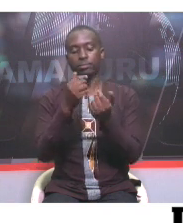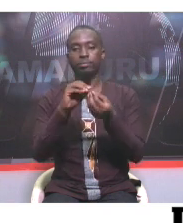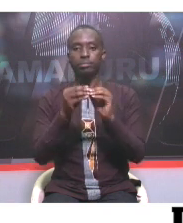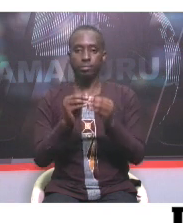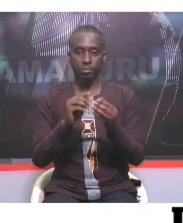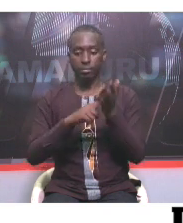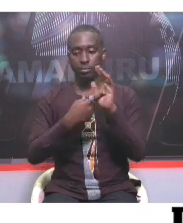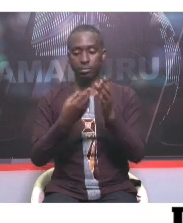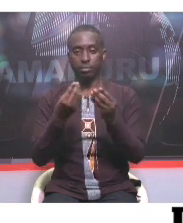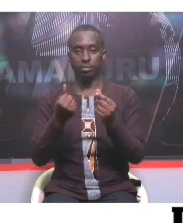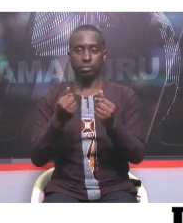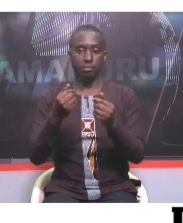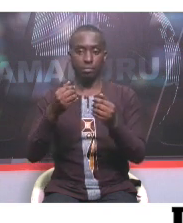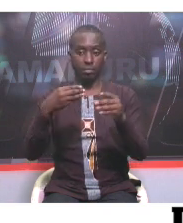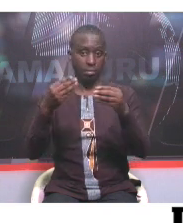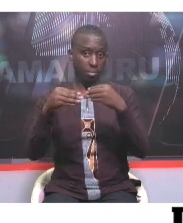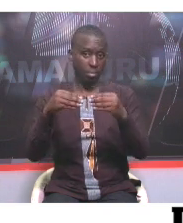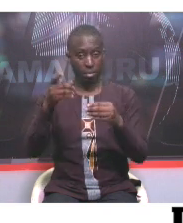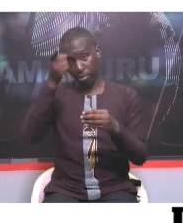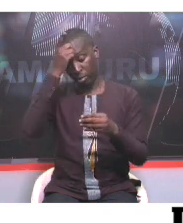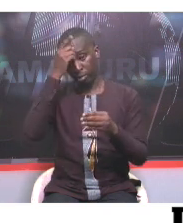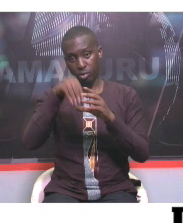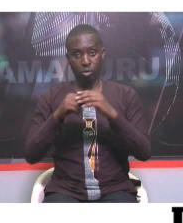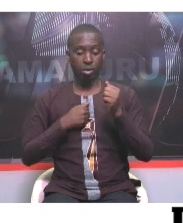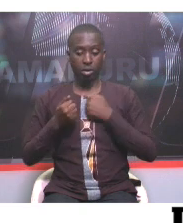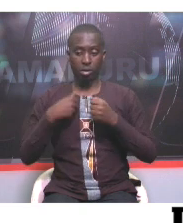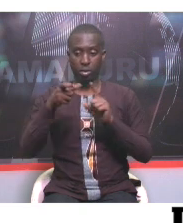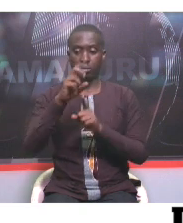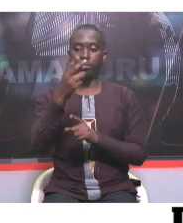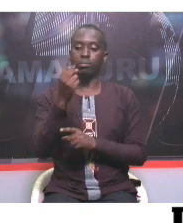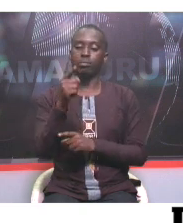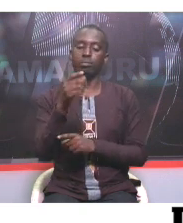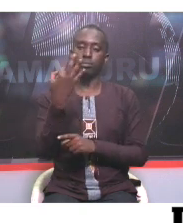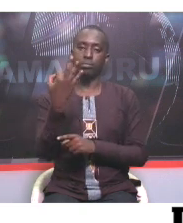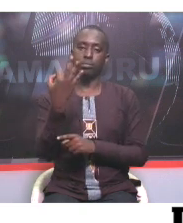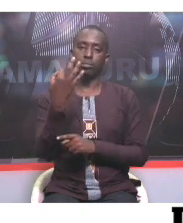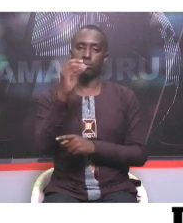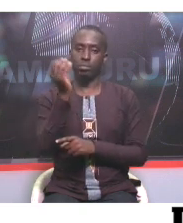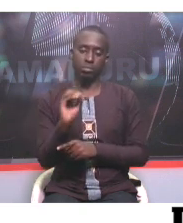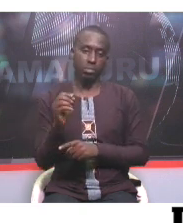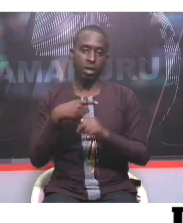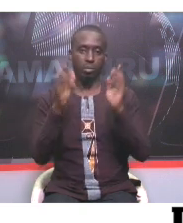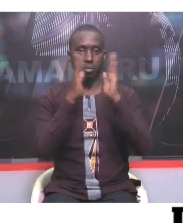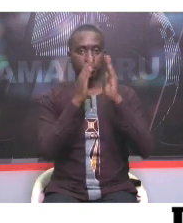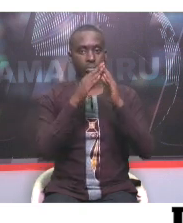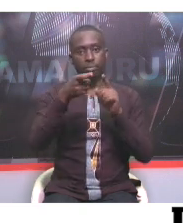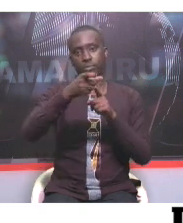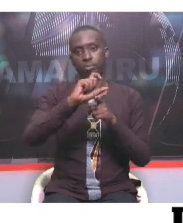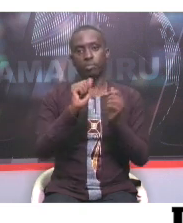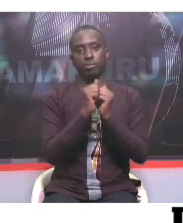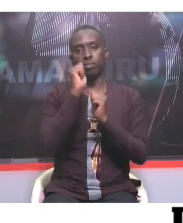byo ku masoko yo mu byaro by'u Rwanda byazamutse ku rugero rwa 23.6%, nyamara mu mijyi byazamutse